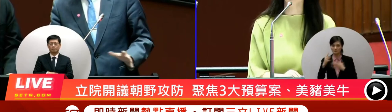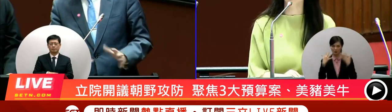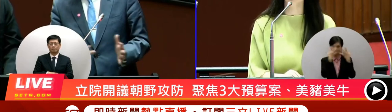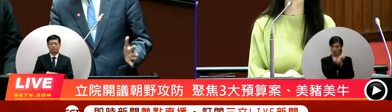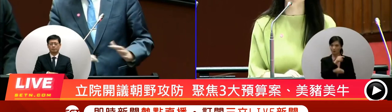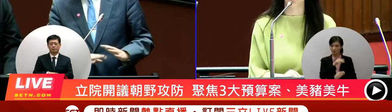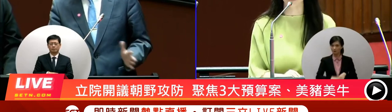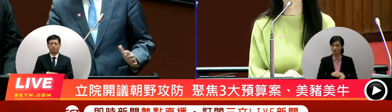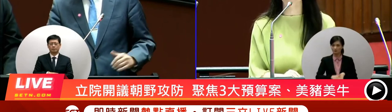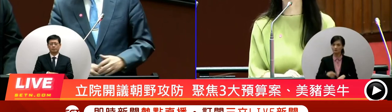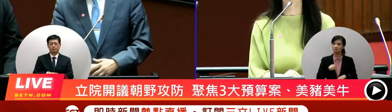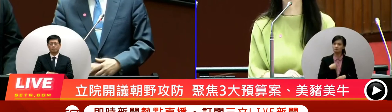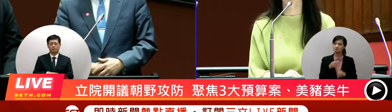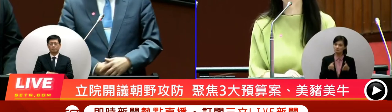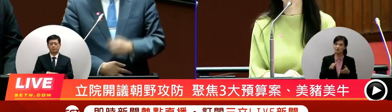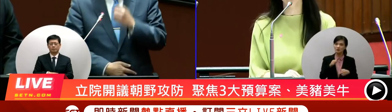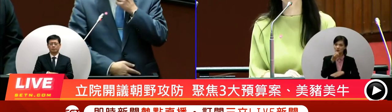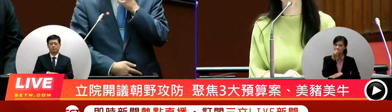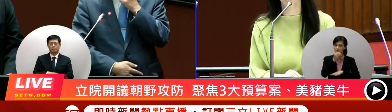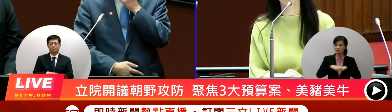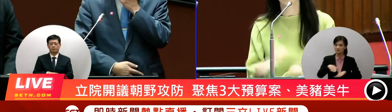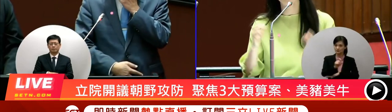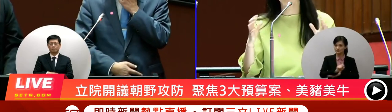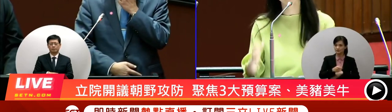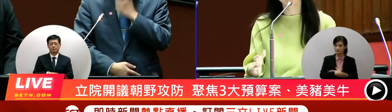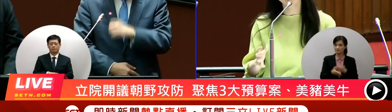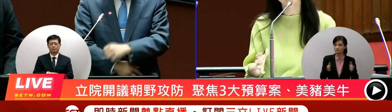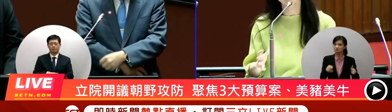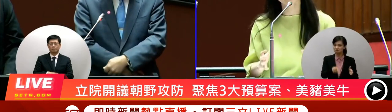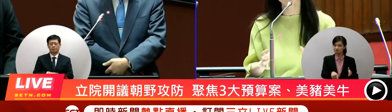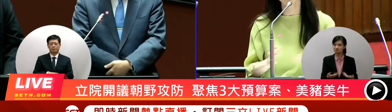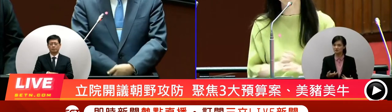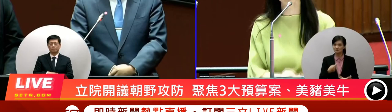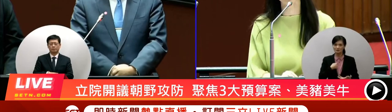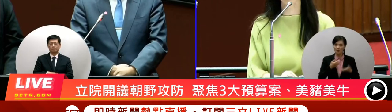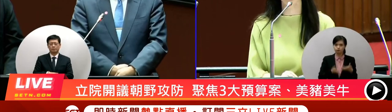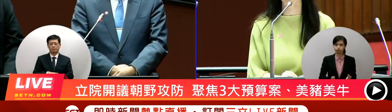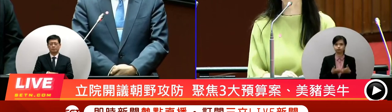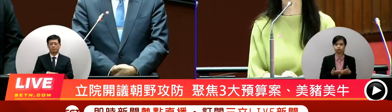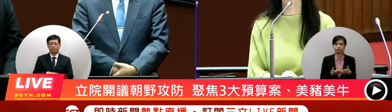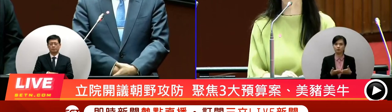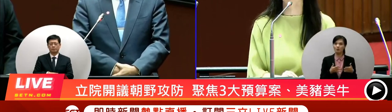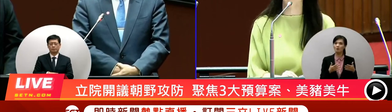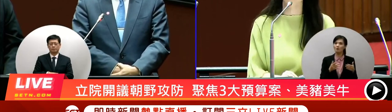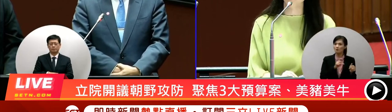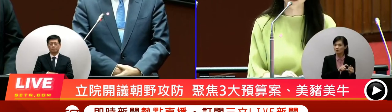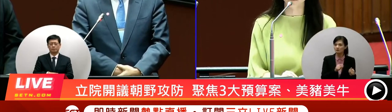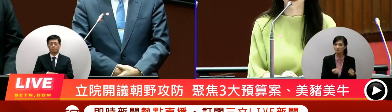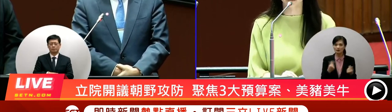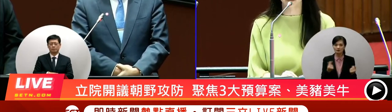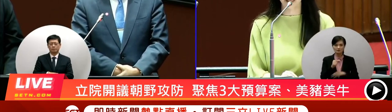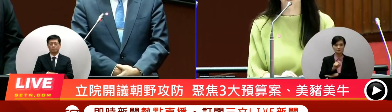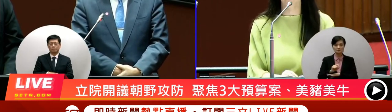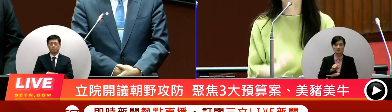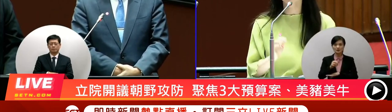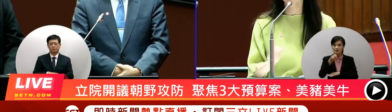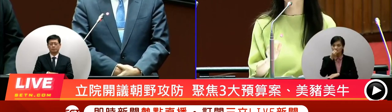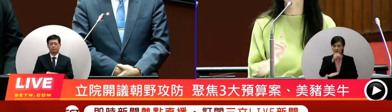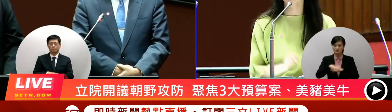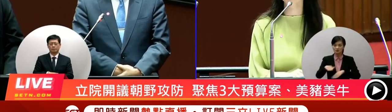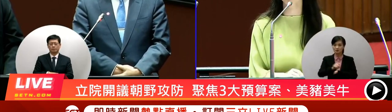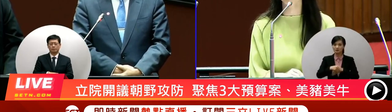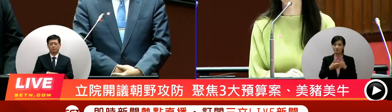别针对这个食安办公室，我希望院长能够把这个议题这么重要，结果我们食安办公室好像一副事不关己的态度。当